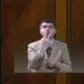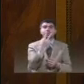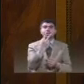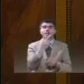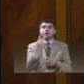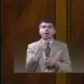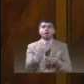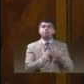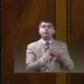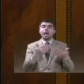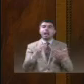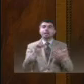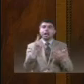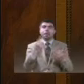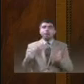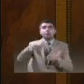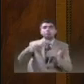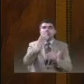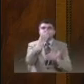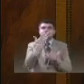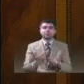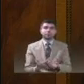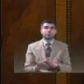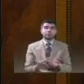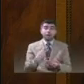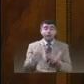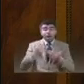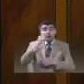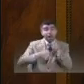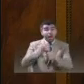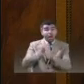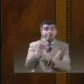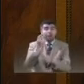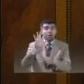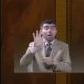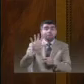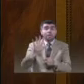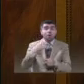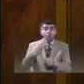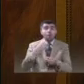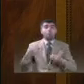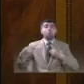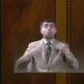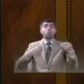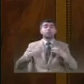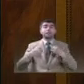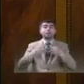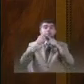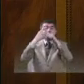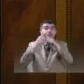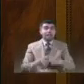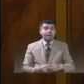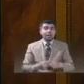ديال الدرهم في المازوت ديال المغص. هذا العام 2015 راه المدير ديال الميزانيه فرحان